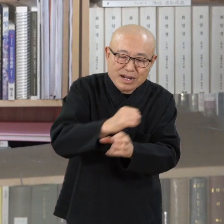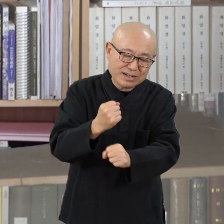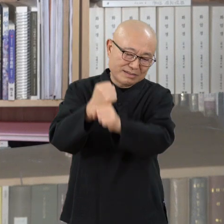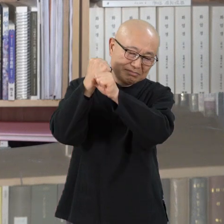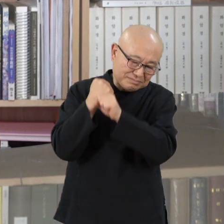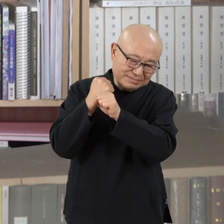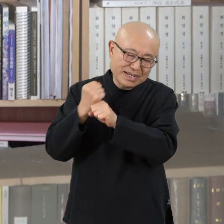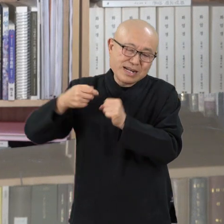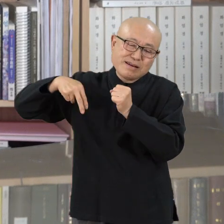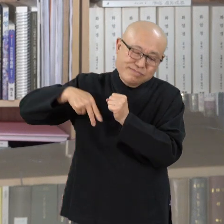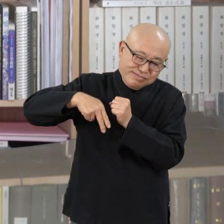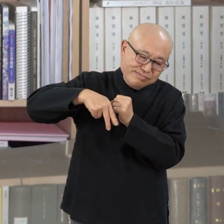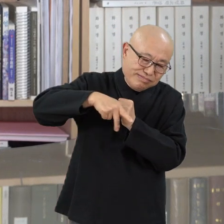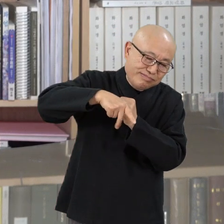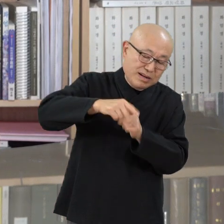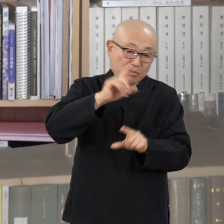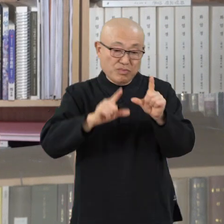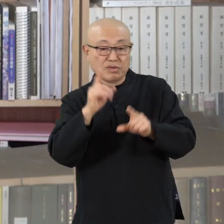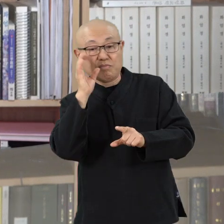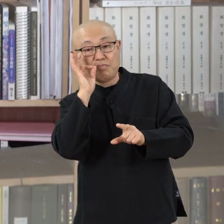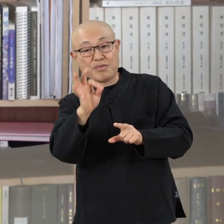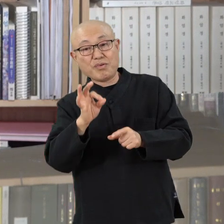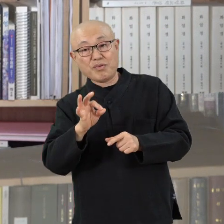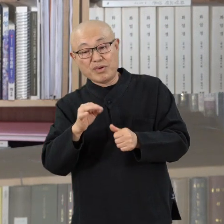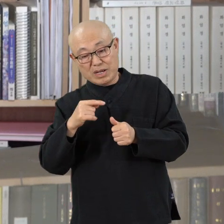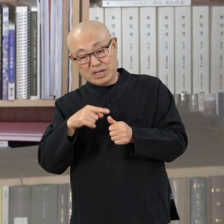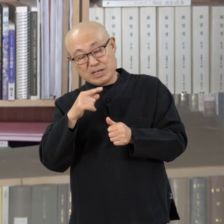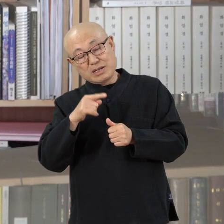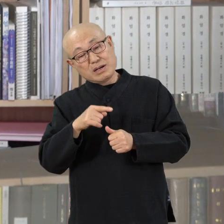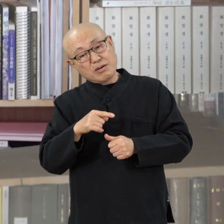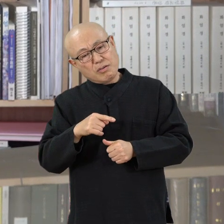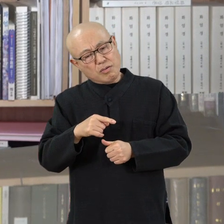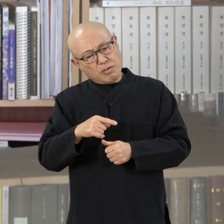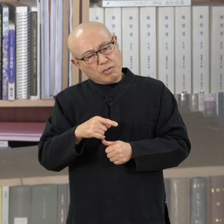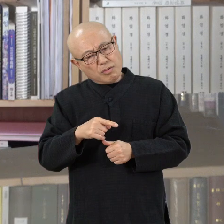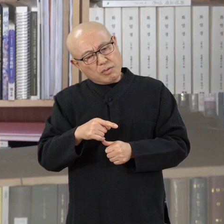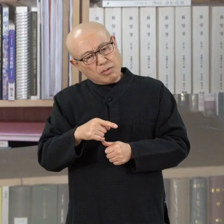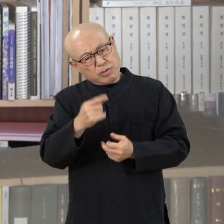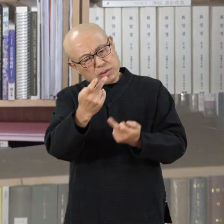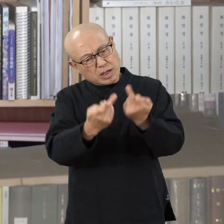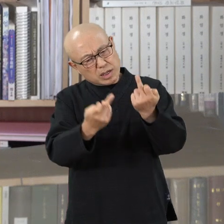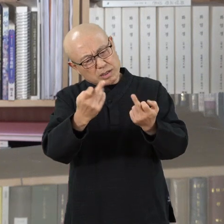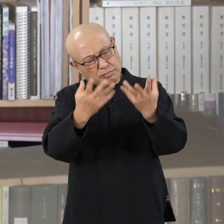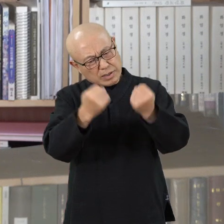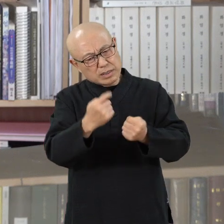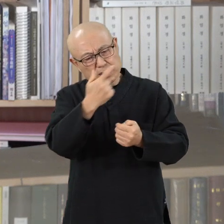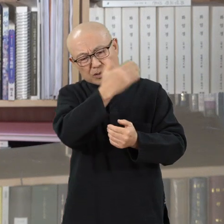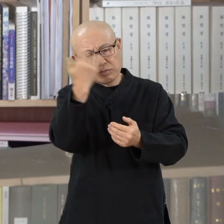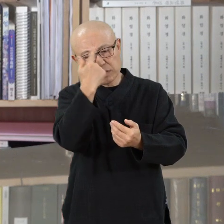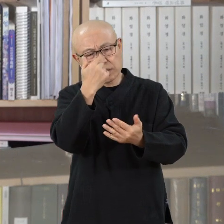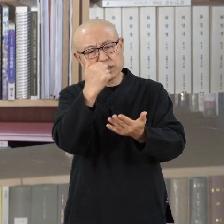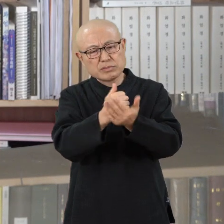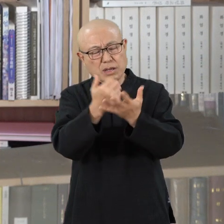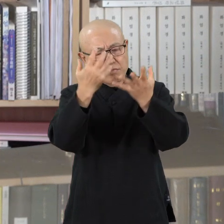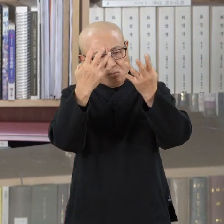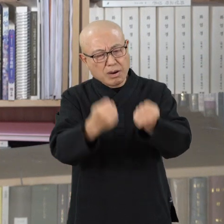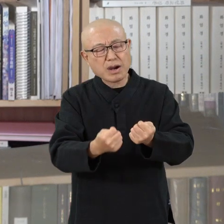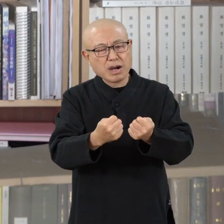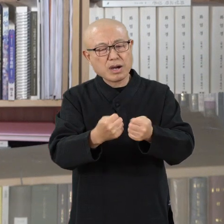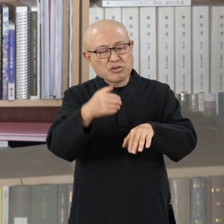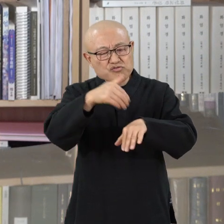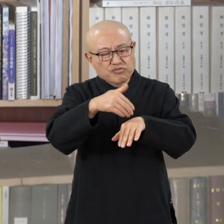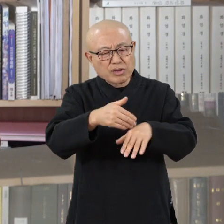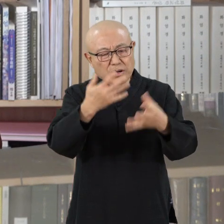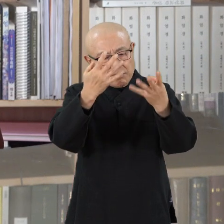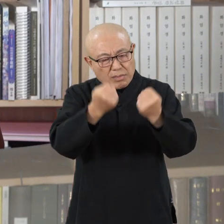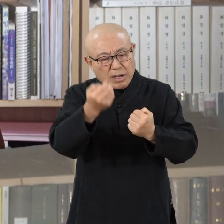이렇게 바라보다가, 제가 듣기로 천동산에는 많은 젊은 수행자들이 수행하고